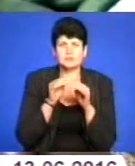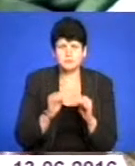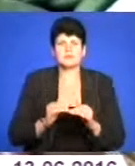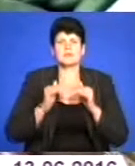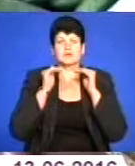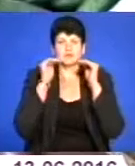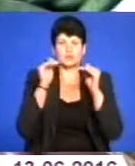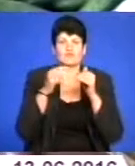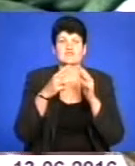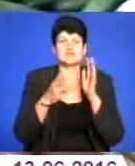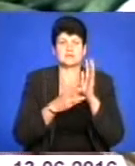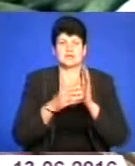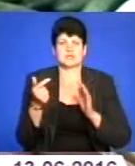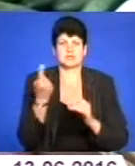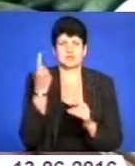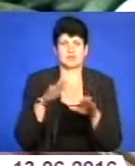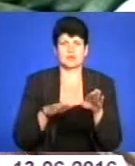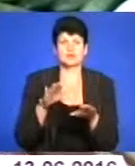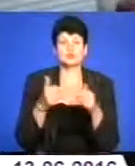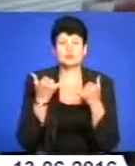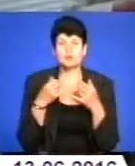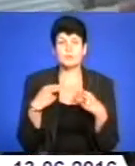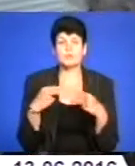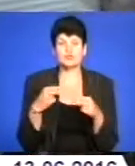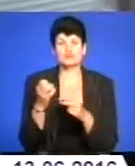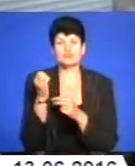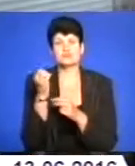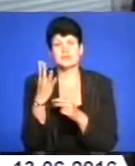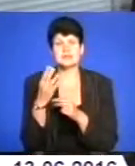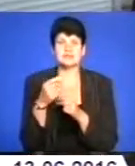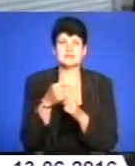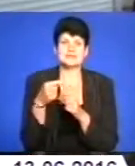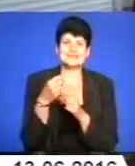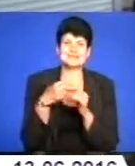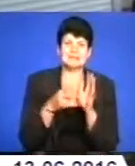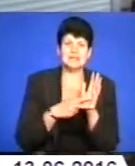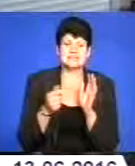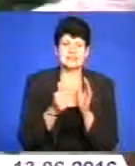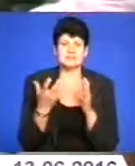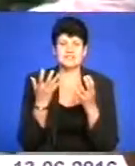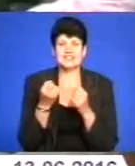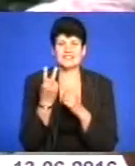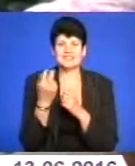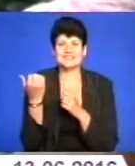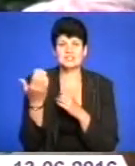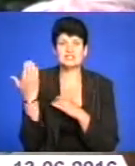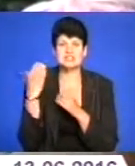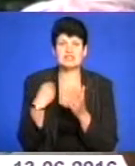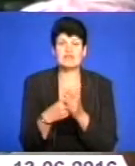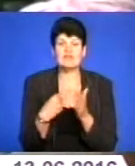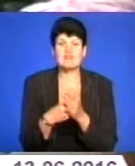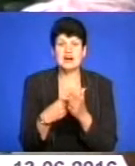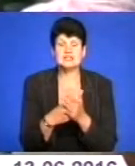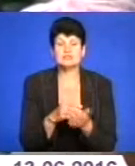до 18 гривень за кілограм. Сьогодні їх продають по 14-17 гривень. Хоча ще майже два тижні тому вартість цих